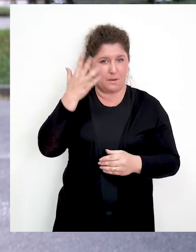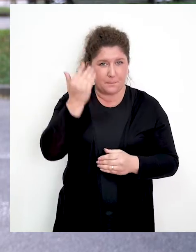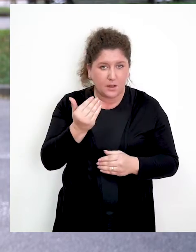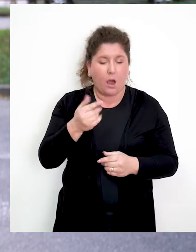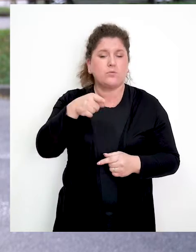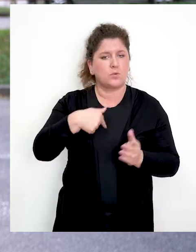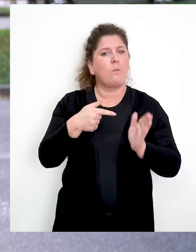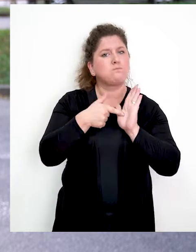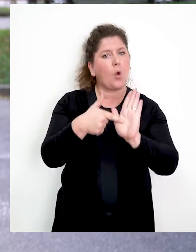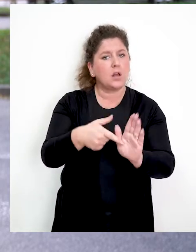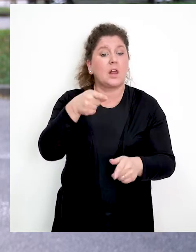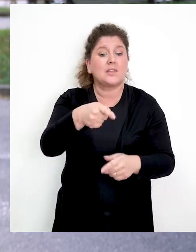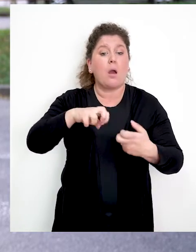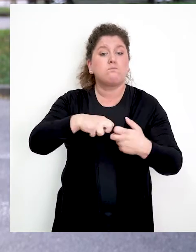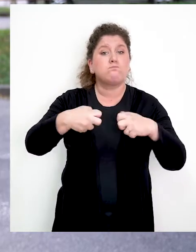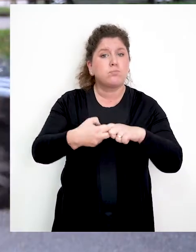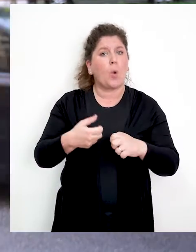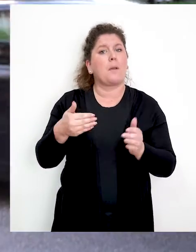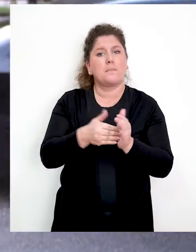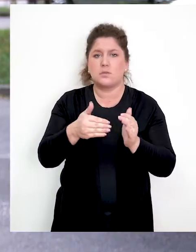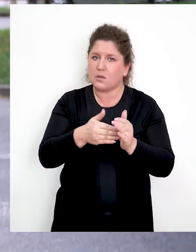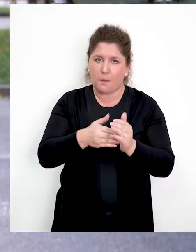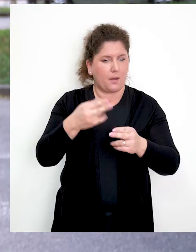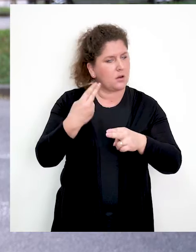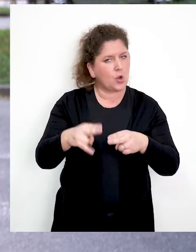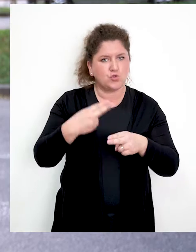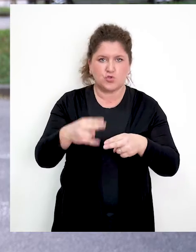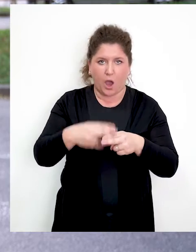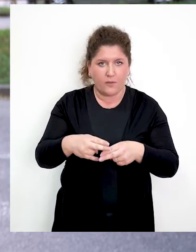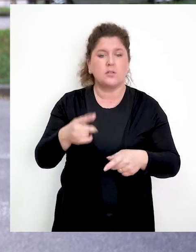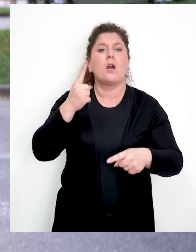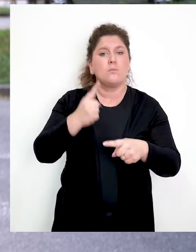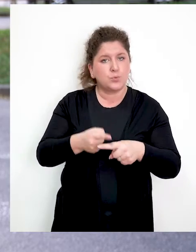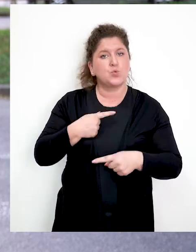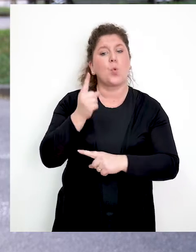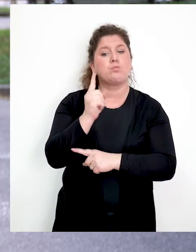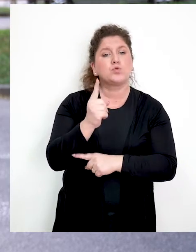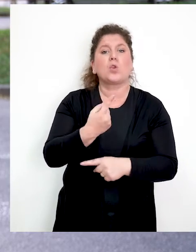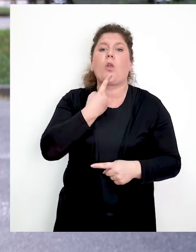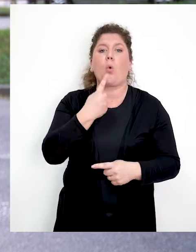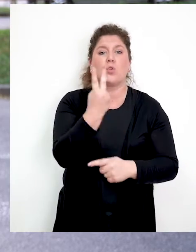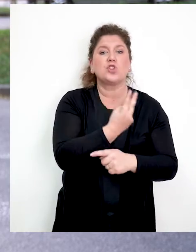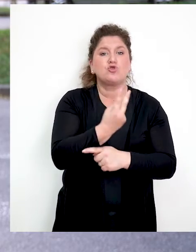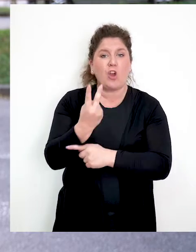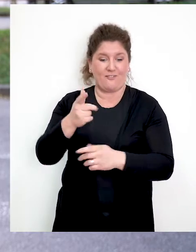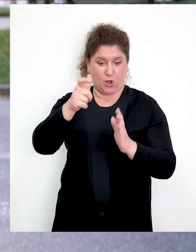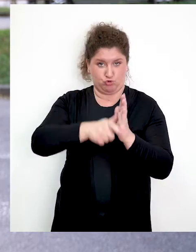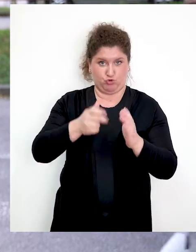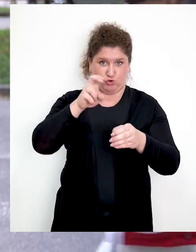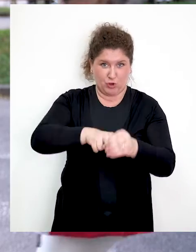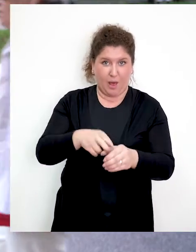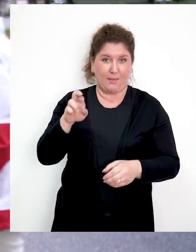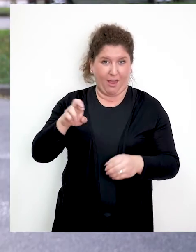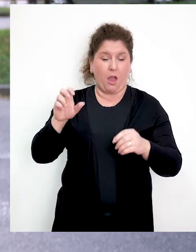članice da to rade. Naglasila je da brojne osobe ne mogu sebi kupiti stan po tržišnim